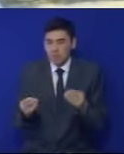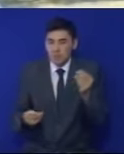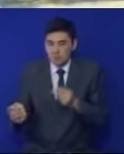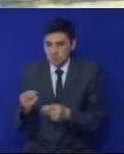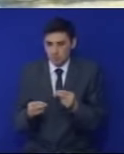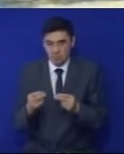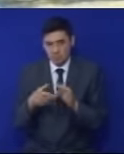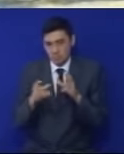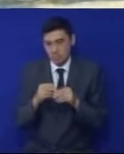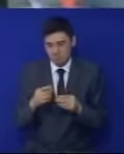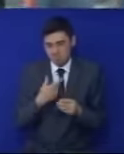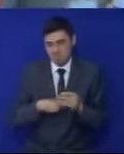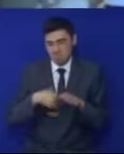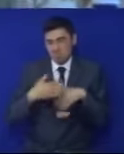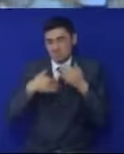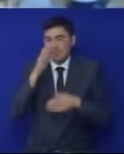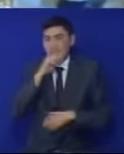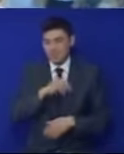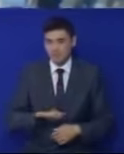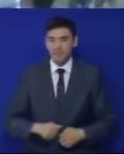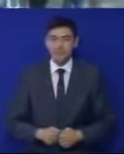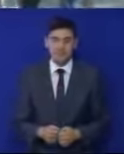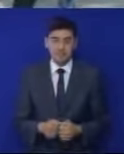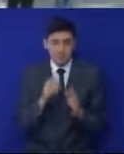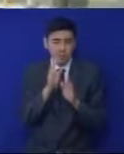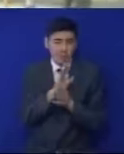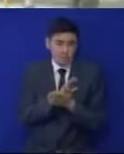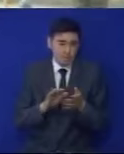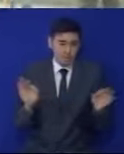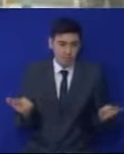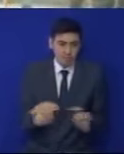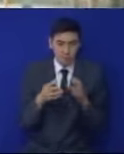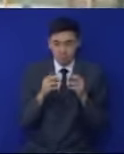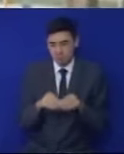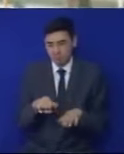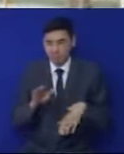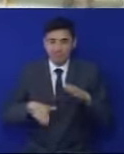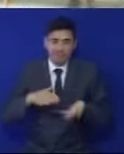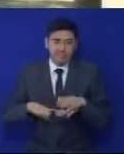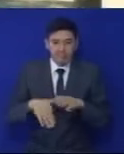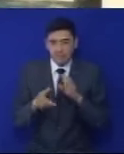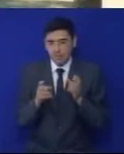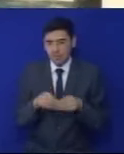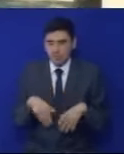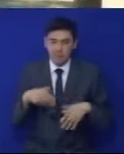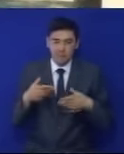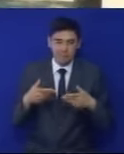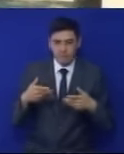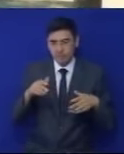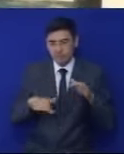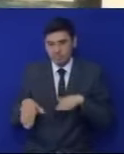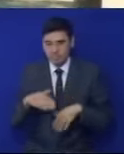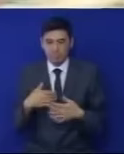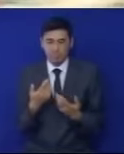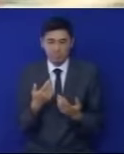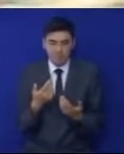өзін жан жақты дамытатын болады. Таза ауадағы ойынмен қатар күнге күйу, жалаңаяқ құмда жүру, суға түсіп, ағзаны шынықтыруға мүмкіндік